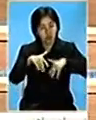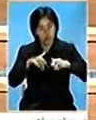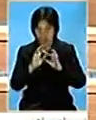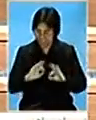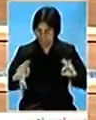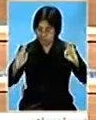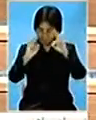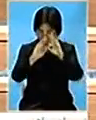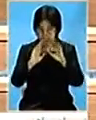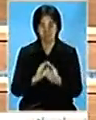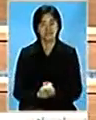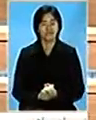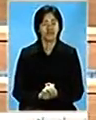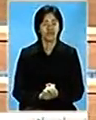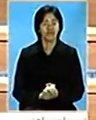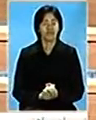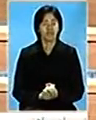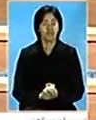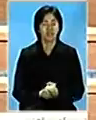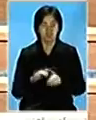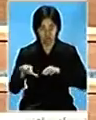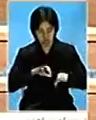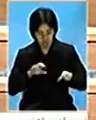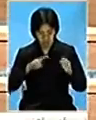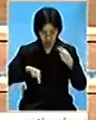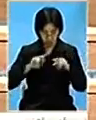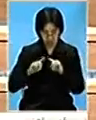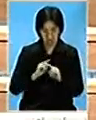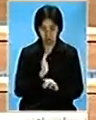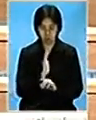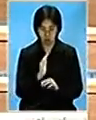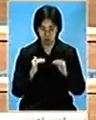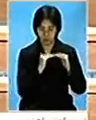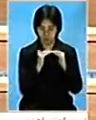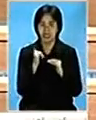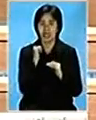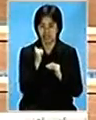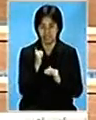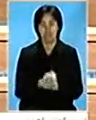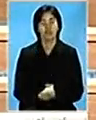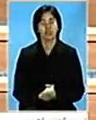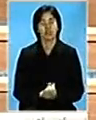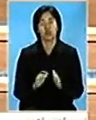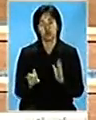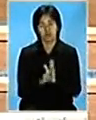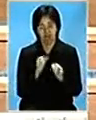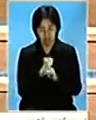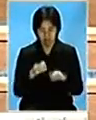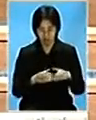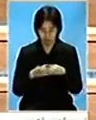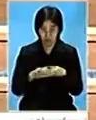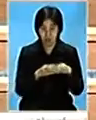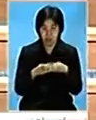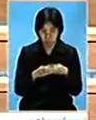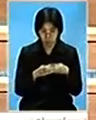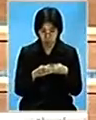ญหรือยึดมั่นในหลักธรรมาภิบาลคุณธรรมจริยธรรมและสุดท้ายมุ่งเน้นการทำงานเป็นทีมมี